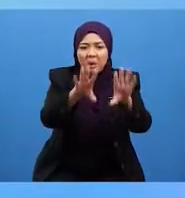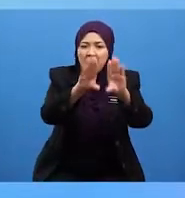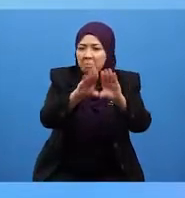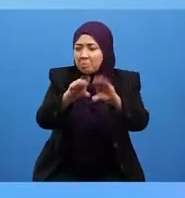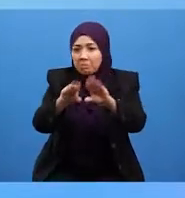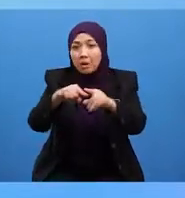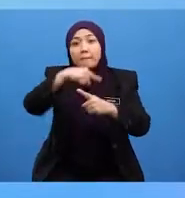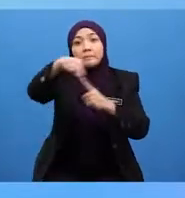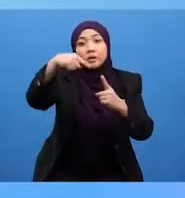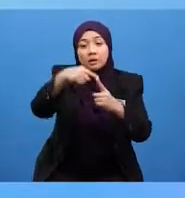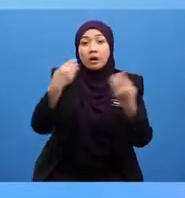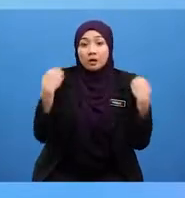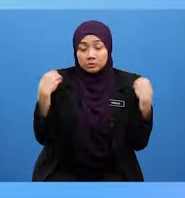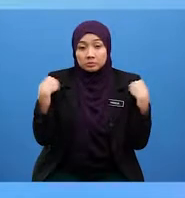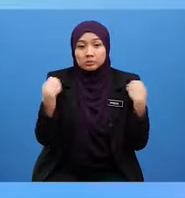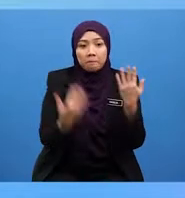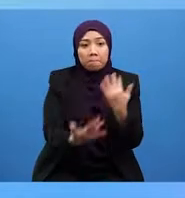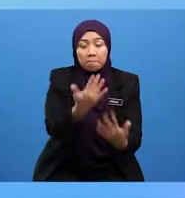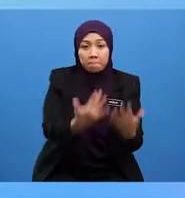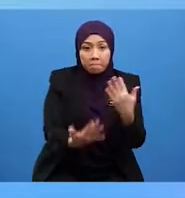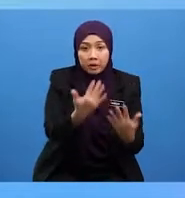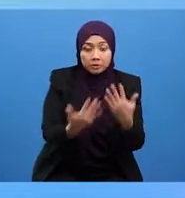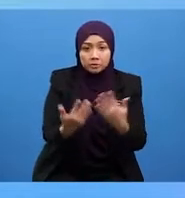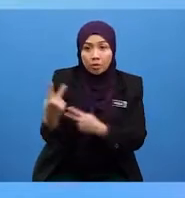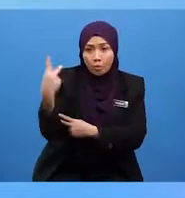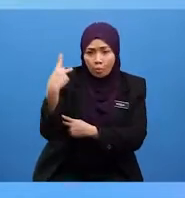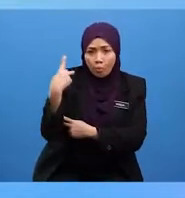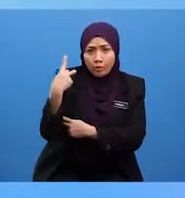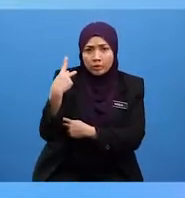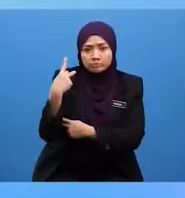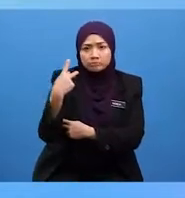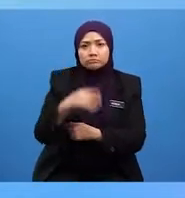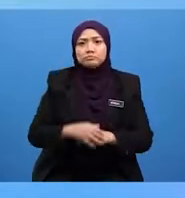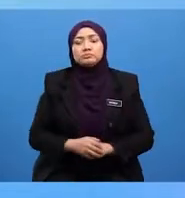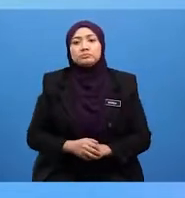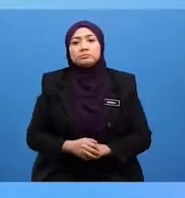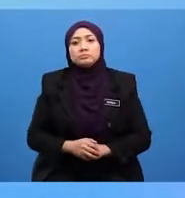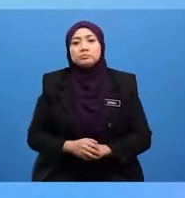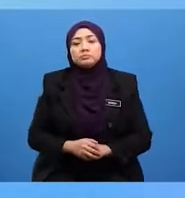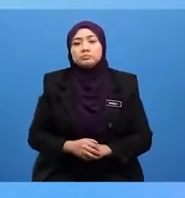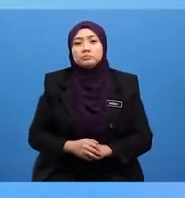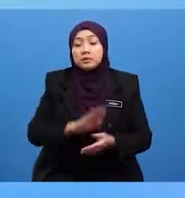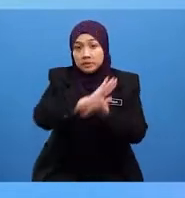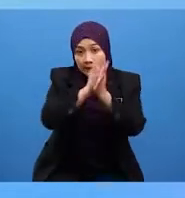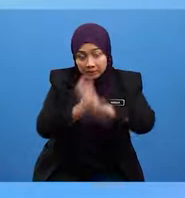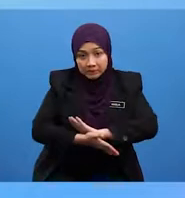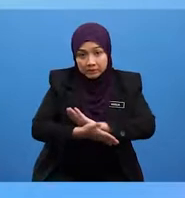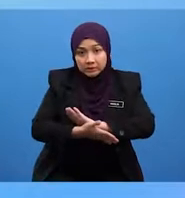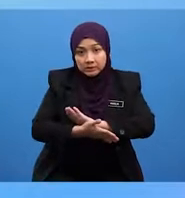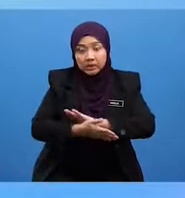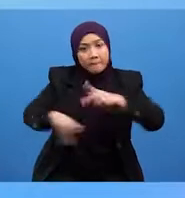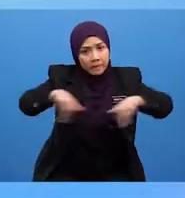apabila dipanaskan dengan kuat dan di bawah tekanan tinggi. Oleh itu,